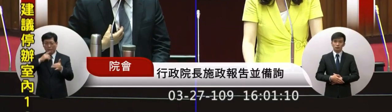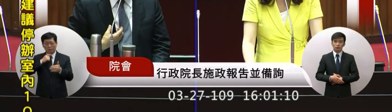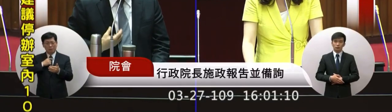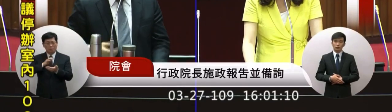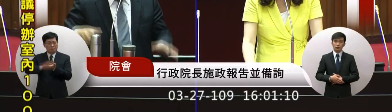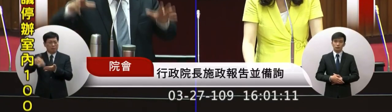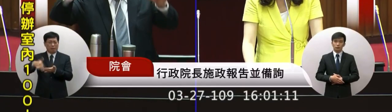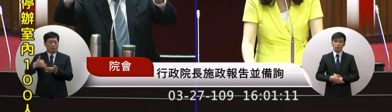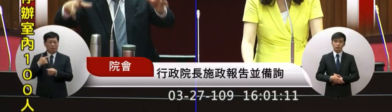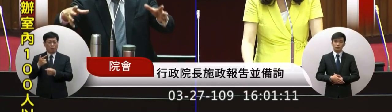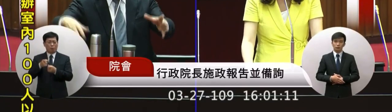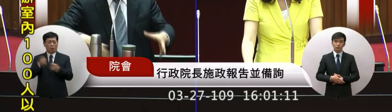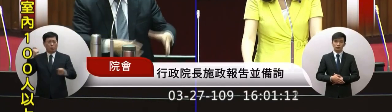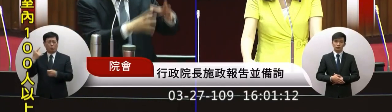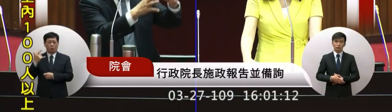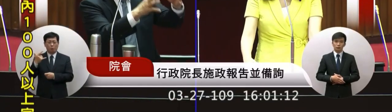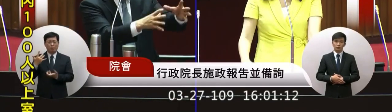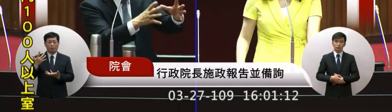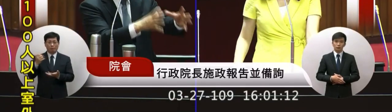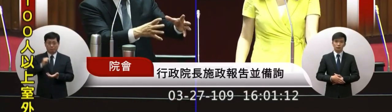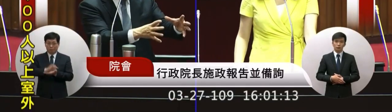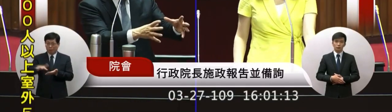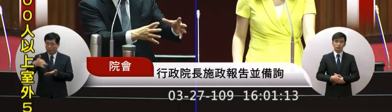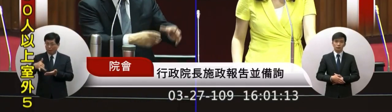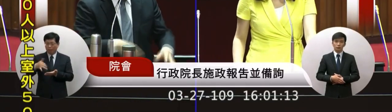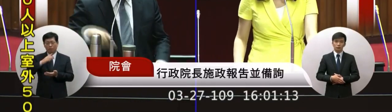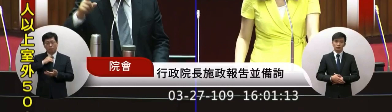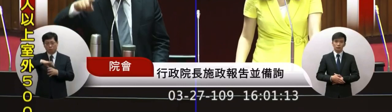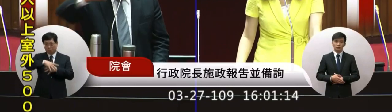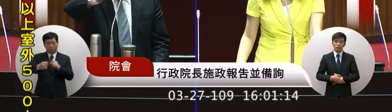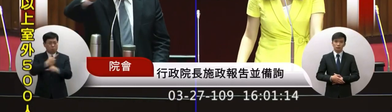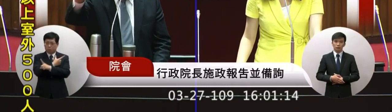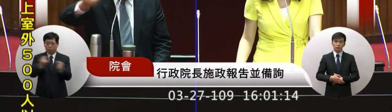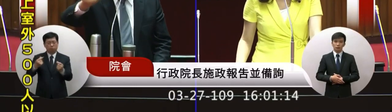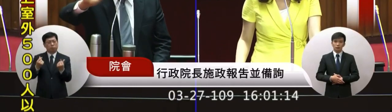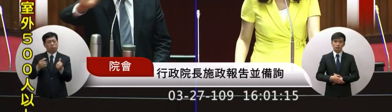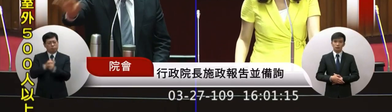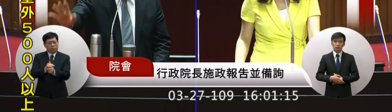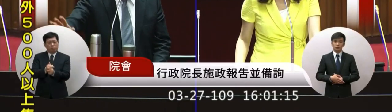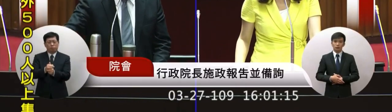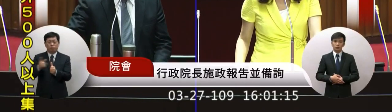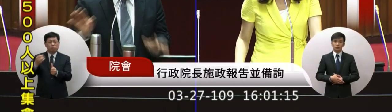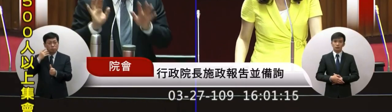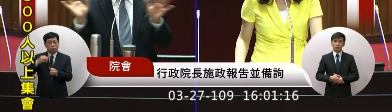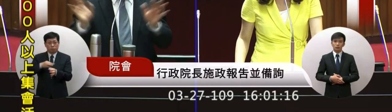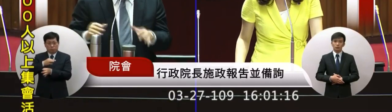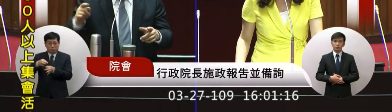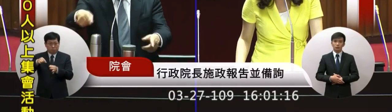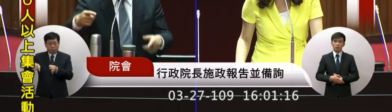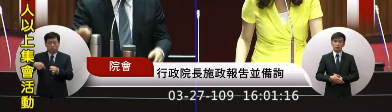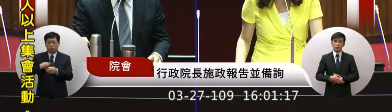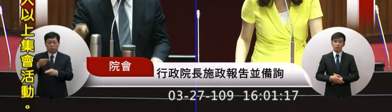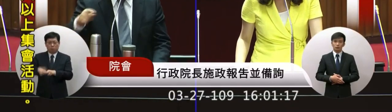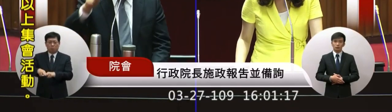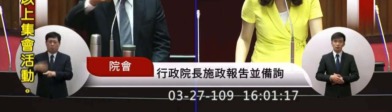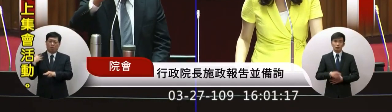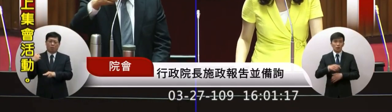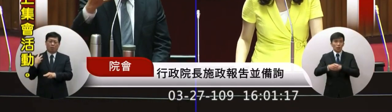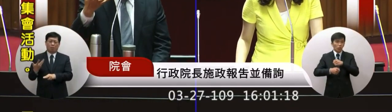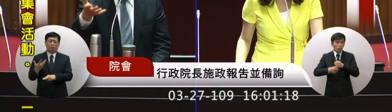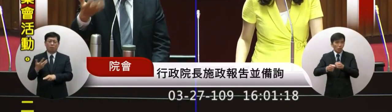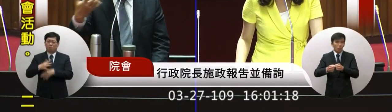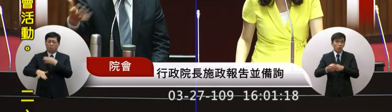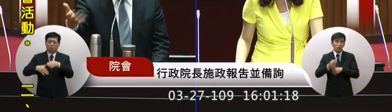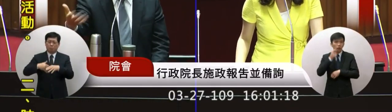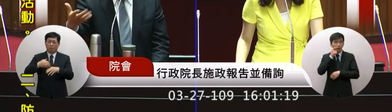底嘛，所以全球是完全冻结，所以消费市场不动嘛，完全 不可能动啊，西